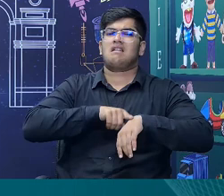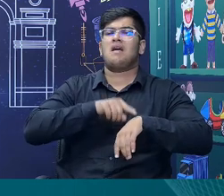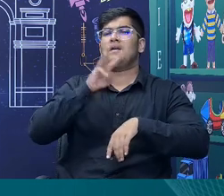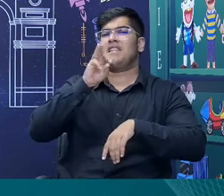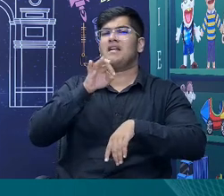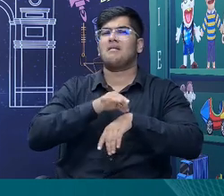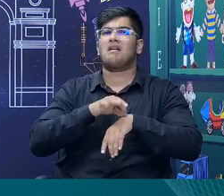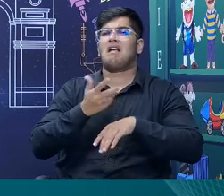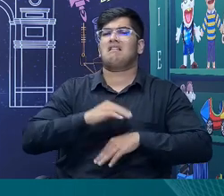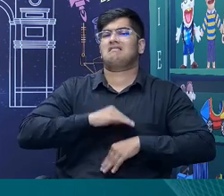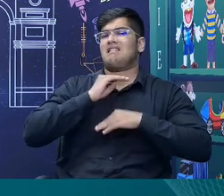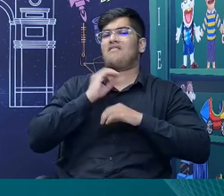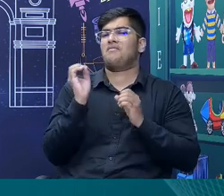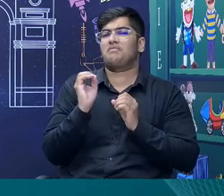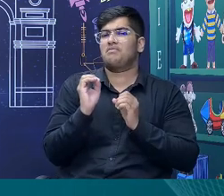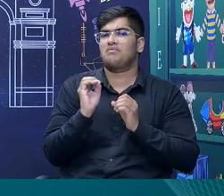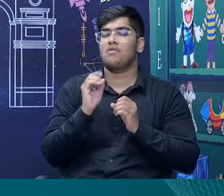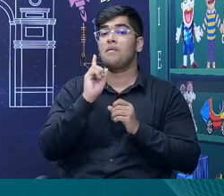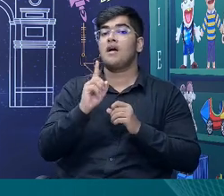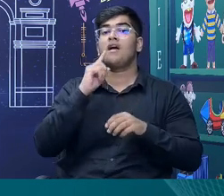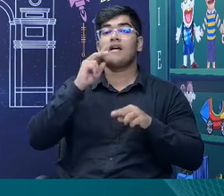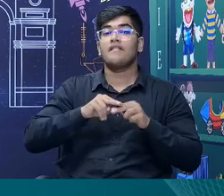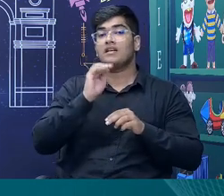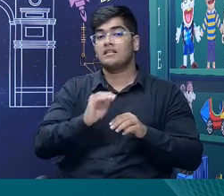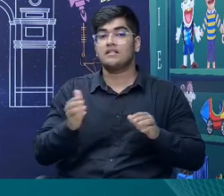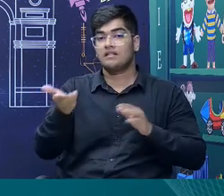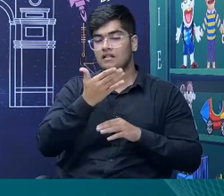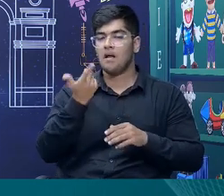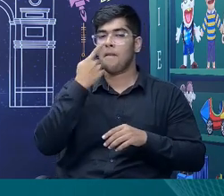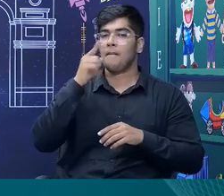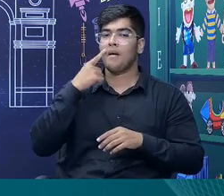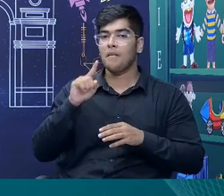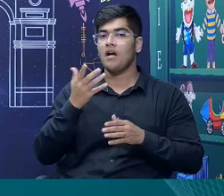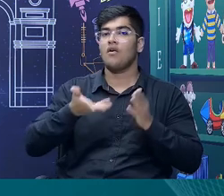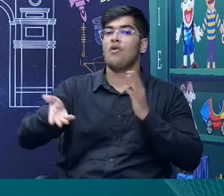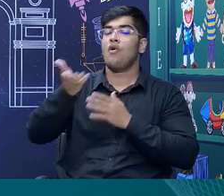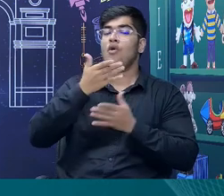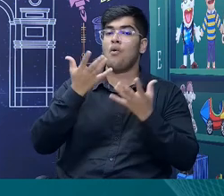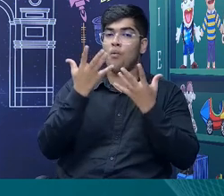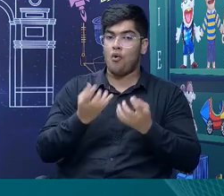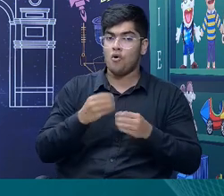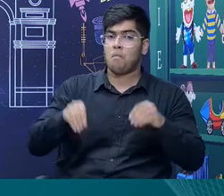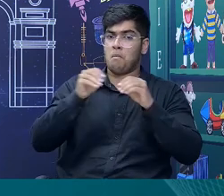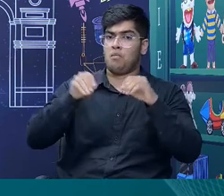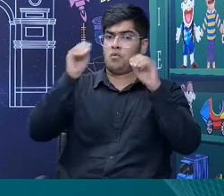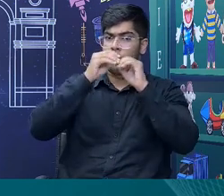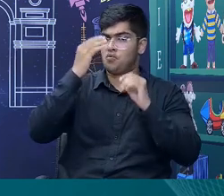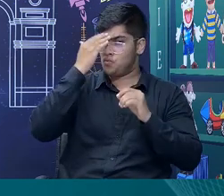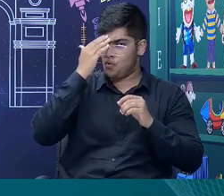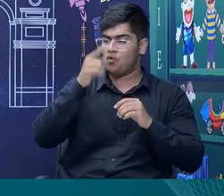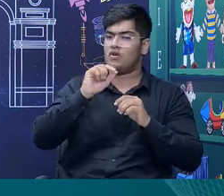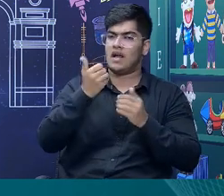का समय बहुत कम होता है पर अगर बच्चे पेरेंट्स टीचर्स सभी और जन की कोशिश करें